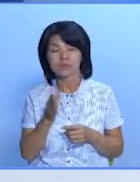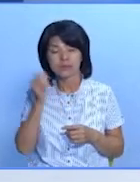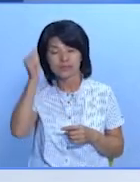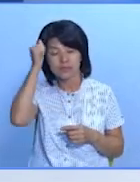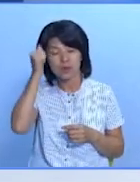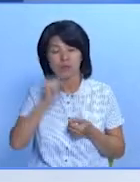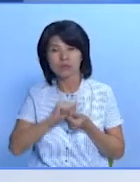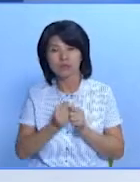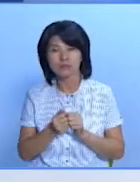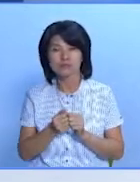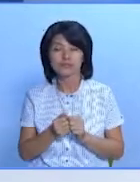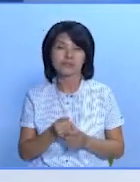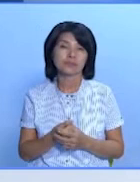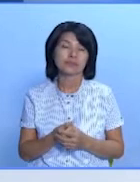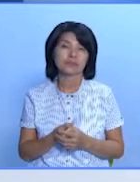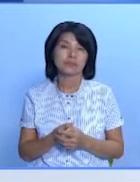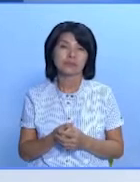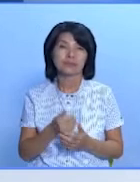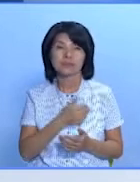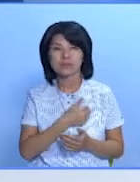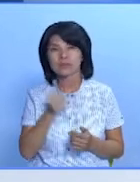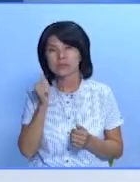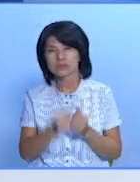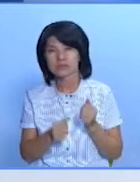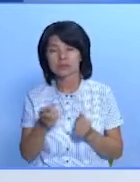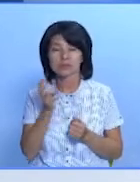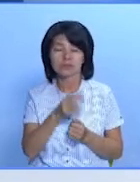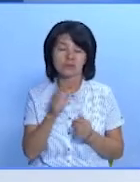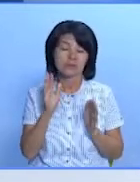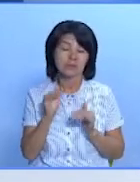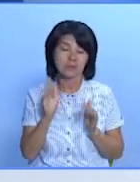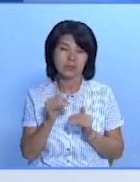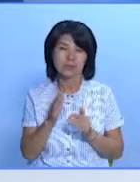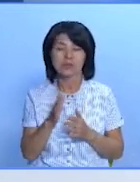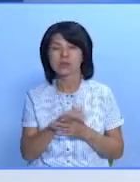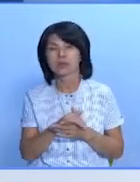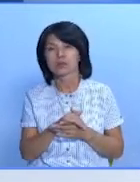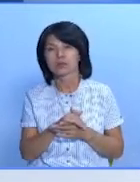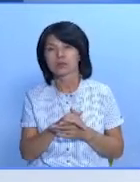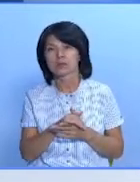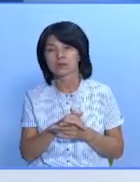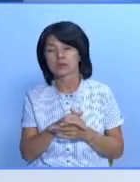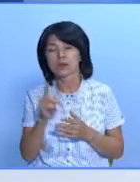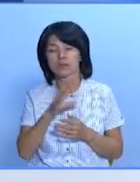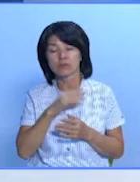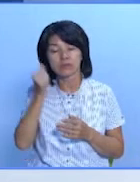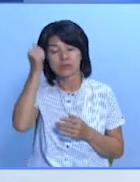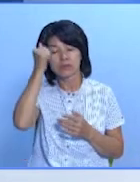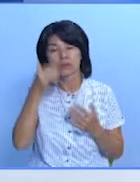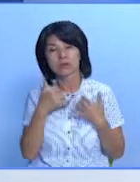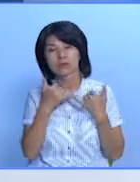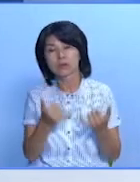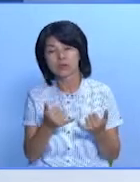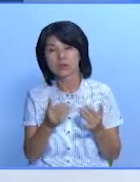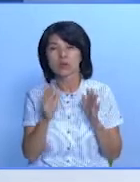после их ухода вполне понятно желание каждого прийти и попрощаться с усопшими отдать дань памяти и уважения однако